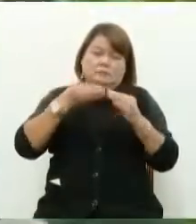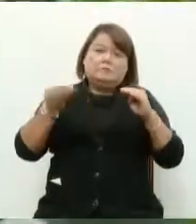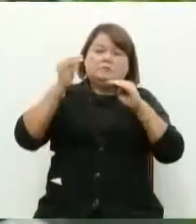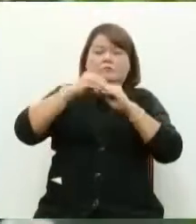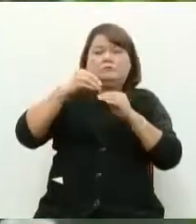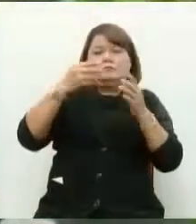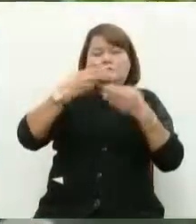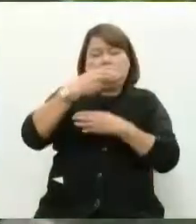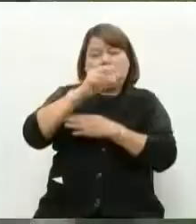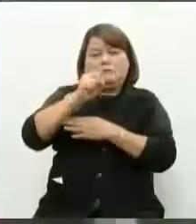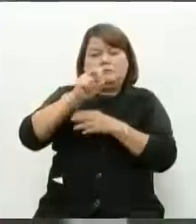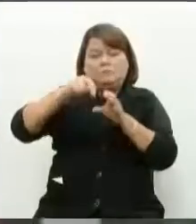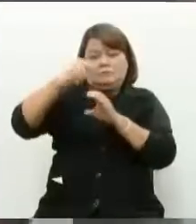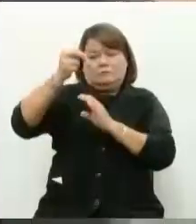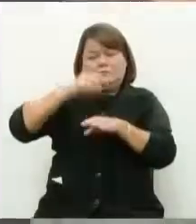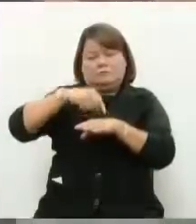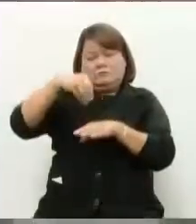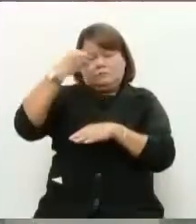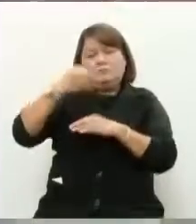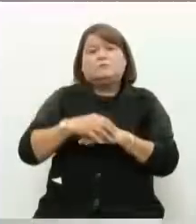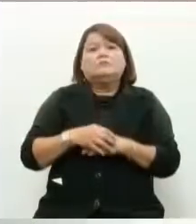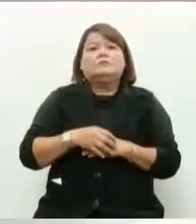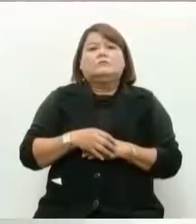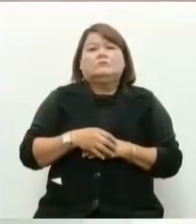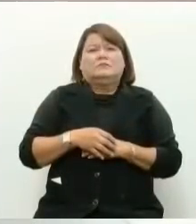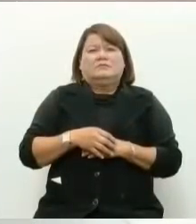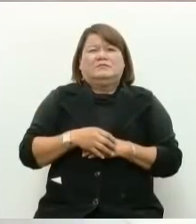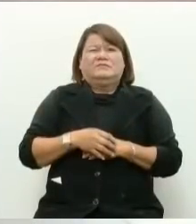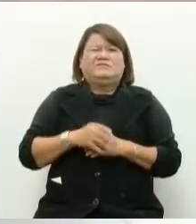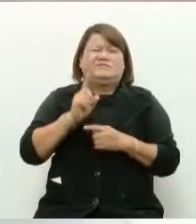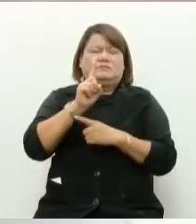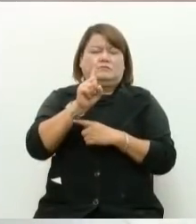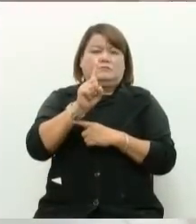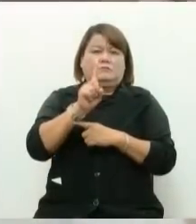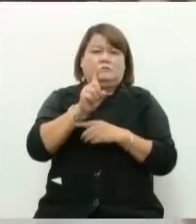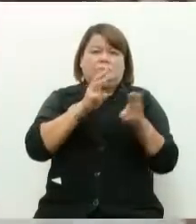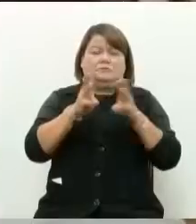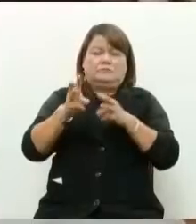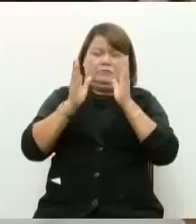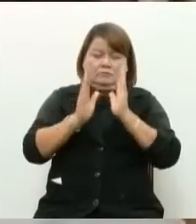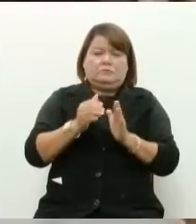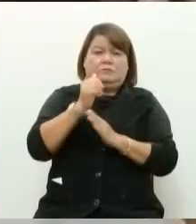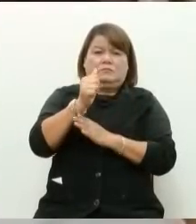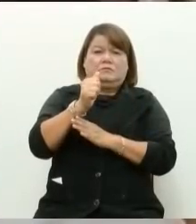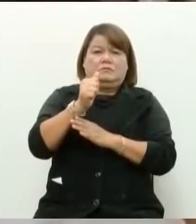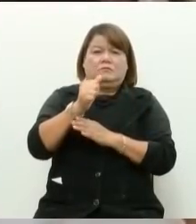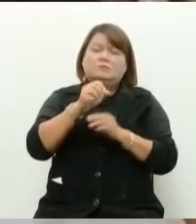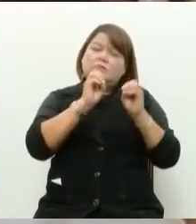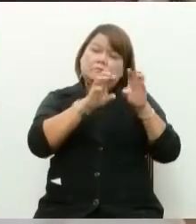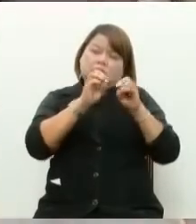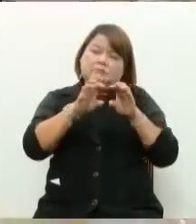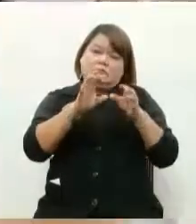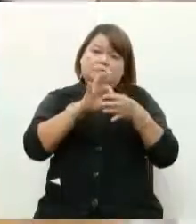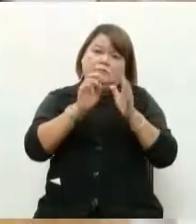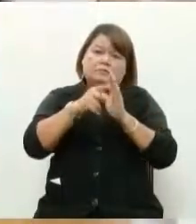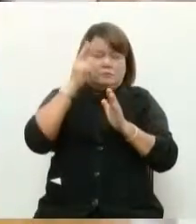ตรกิจกรรมนอกเวลาเรียนดังนี้ 1. สร้างวิถีคนดีโดยการถ่ายทอดองค์ความรู้ความ